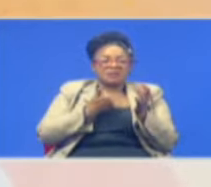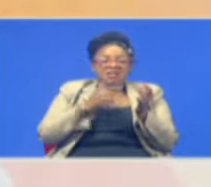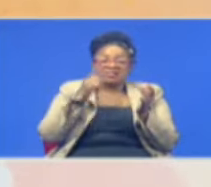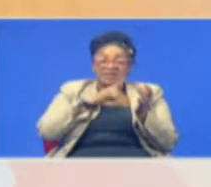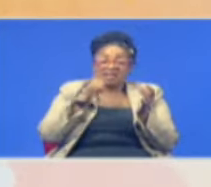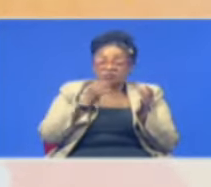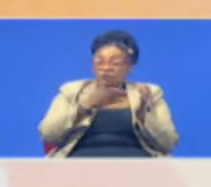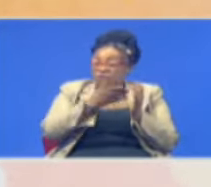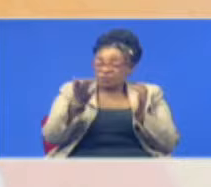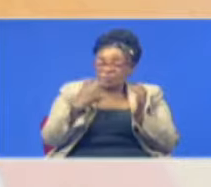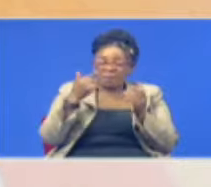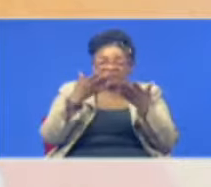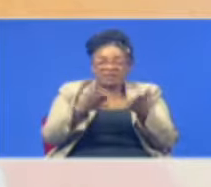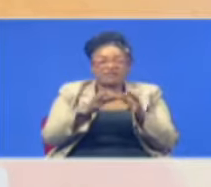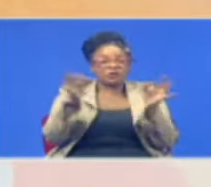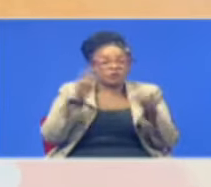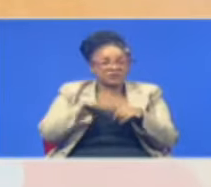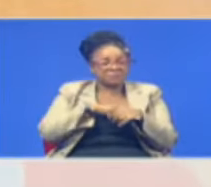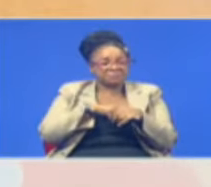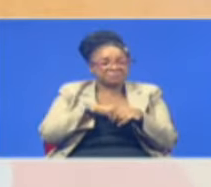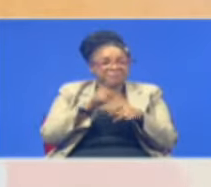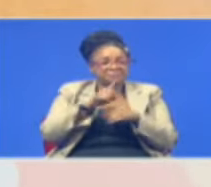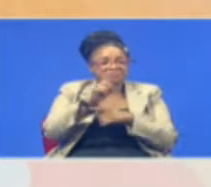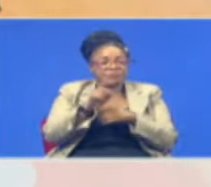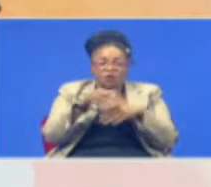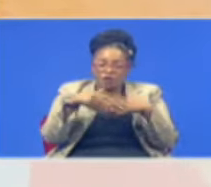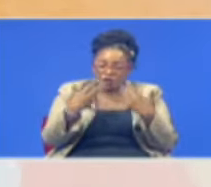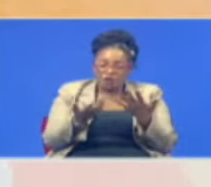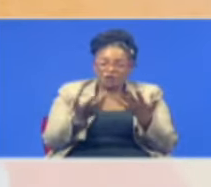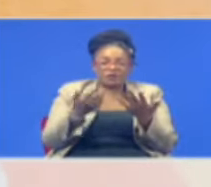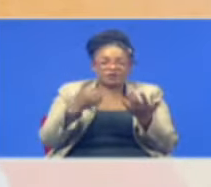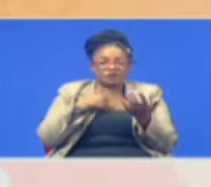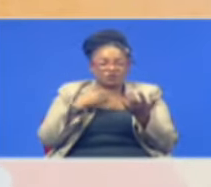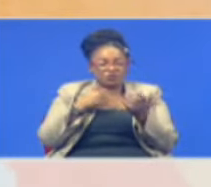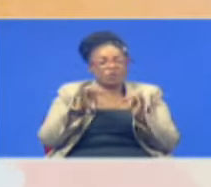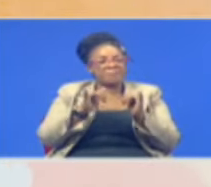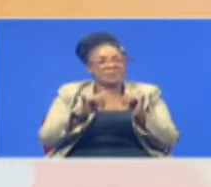wenye mmekuwa hapo for a long time. Ama nyinyi mmeshikilia mna maintain.